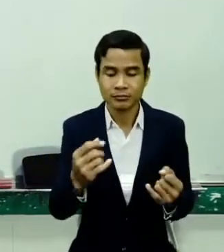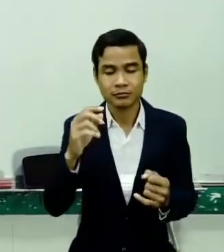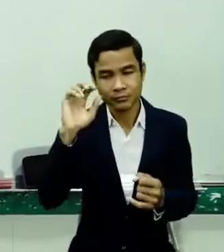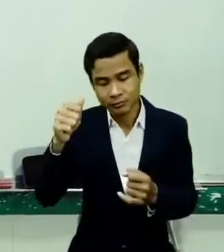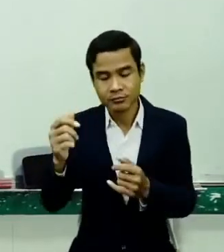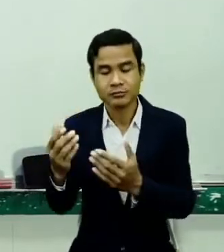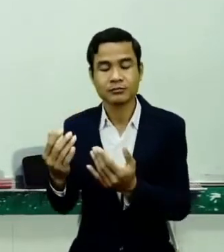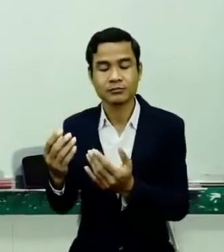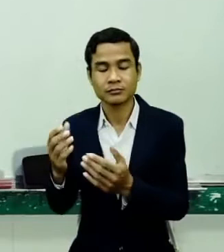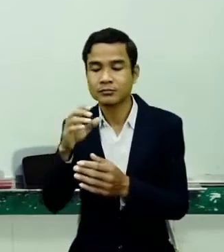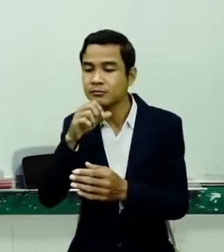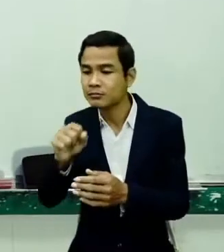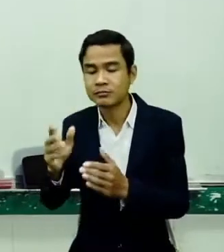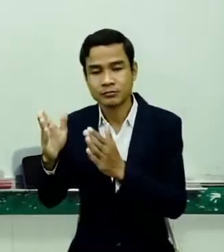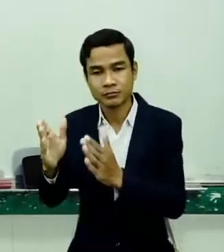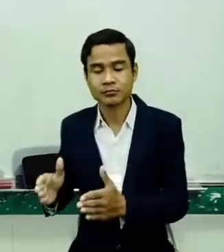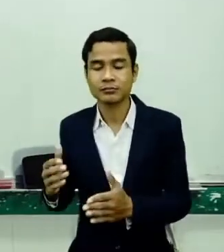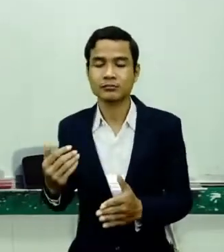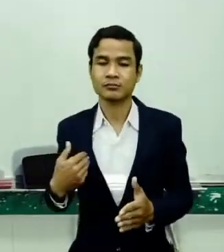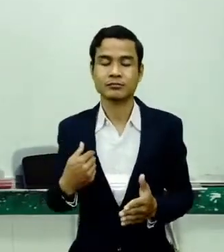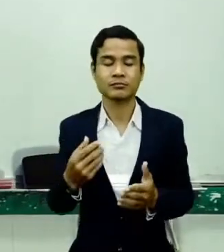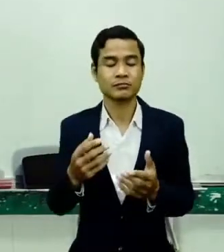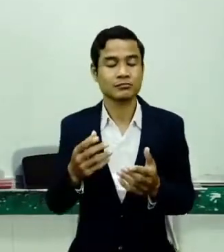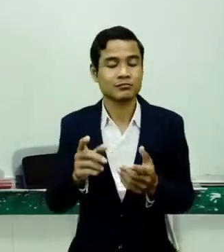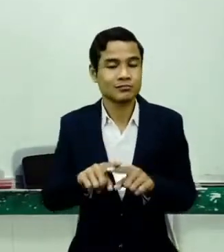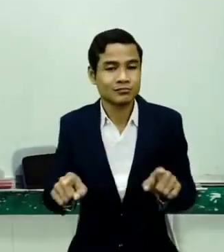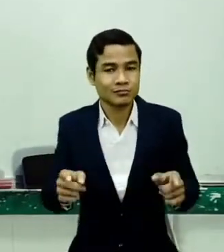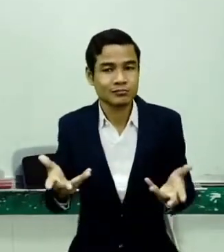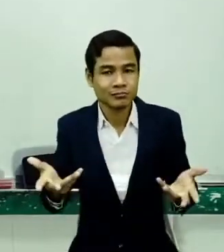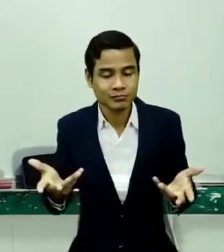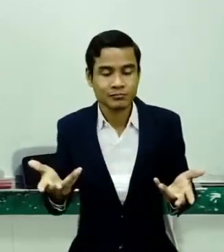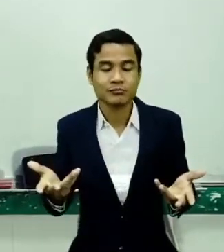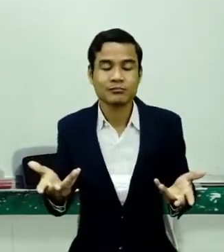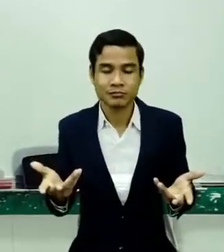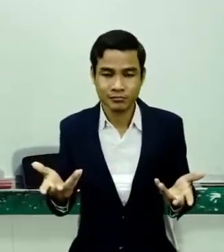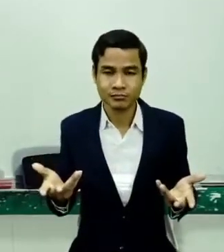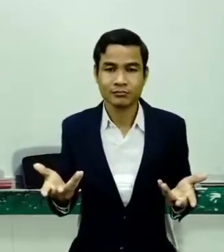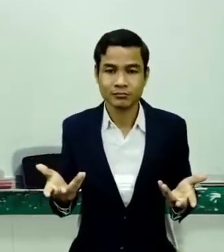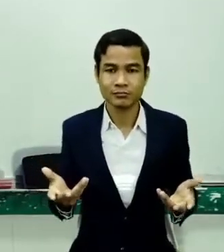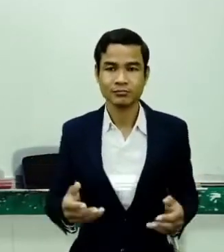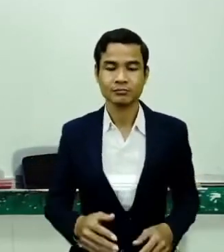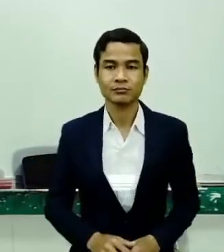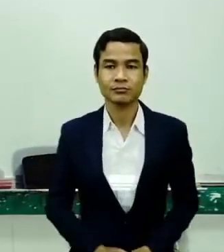ងមនុស្សចាស់មានភាពខុសដូចម្ដេចខ្លះ